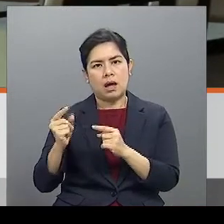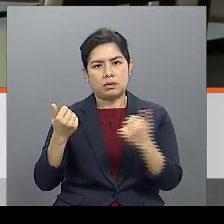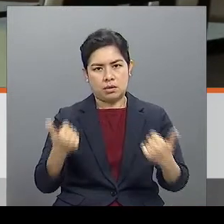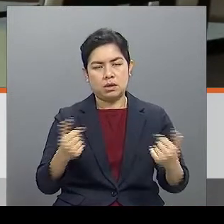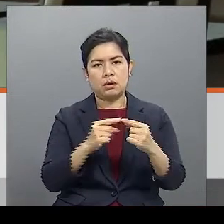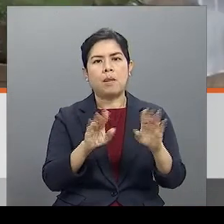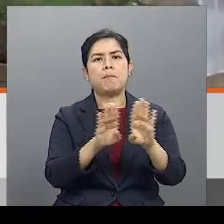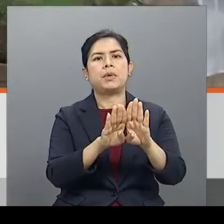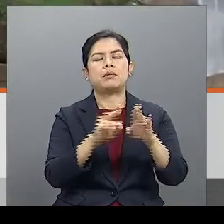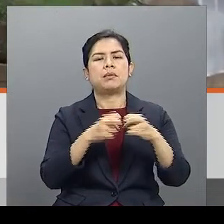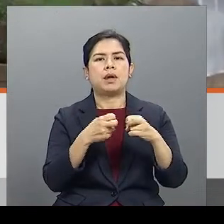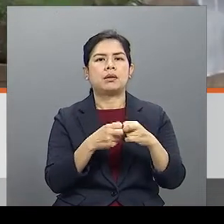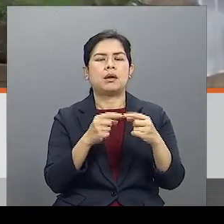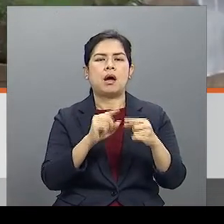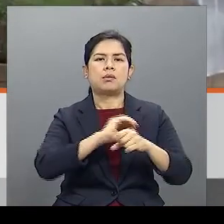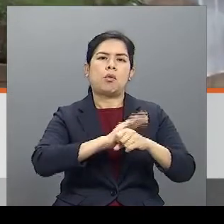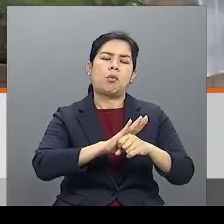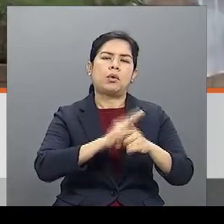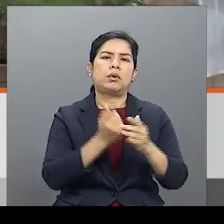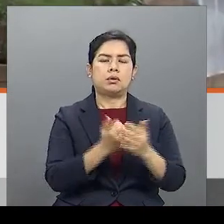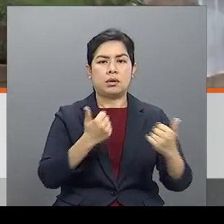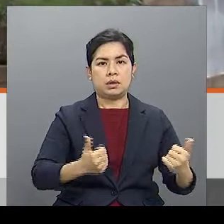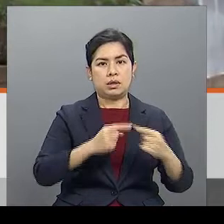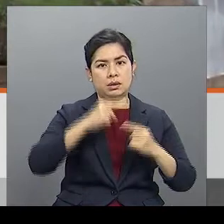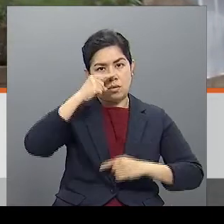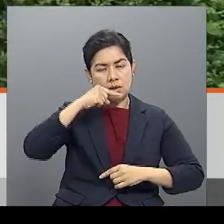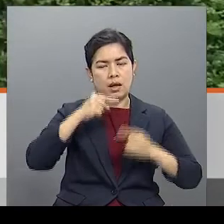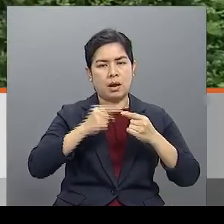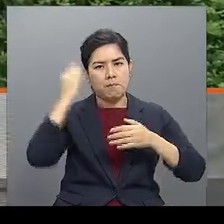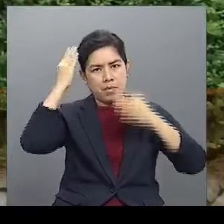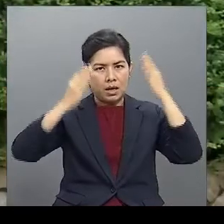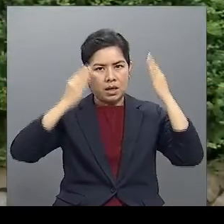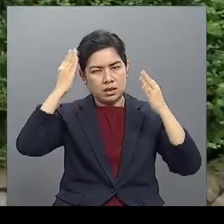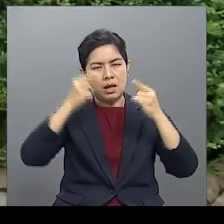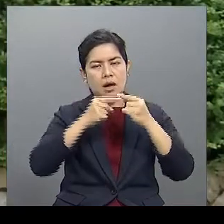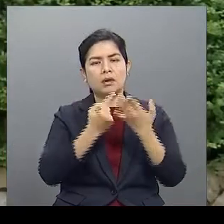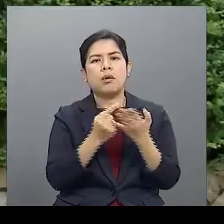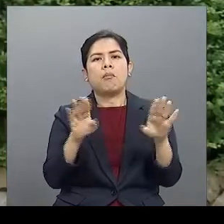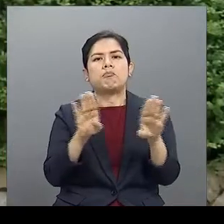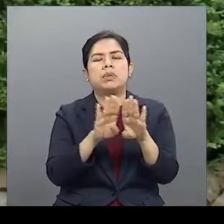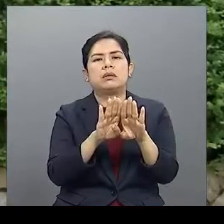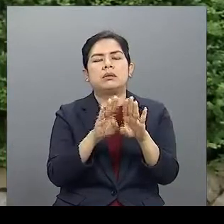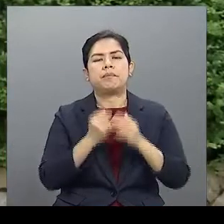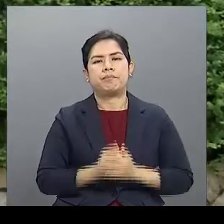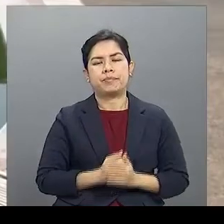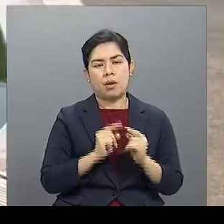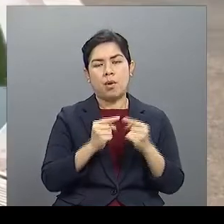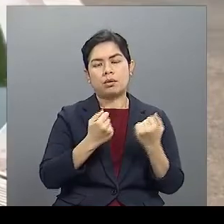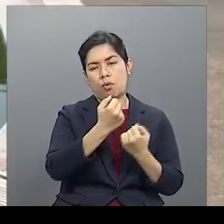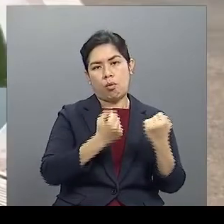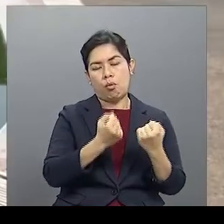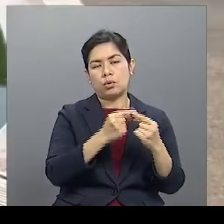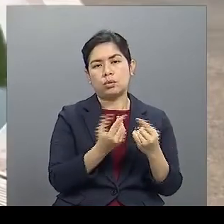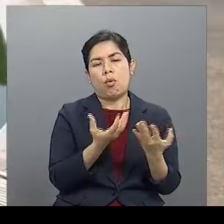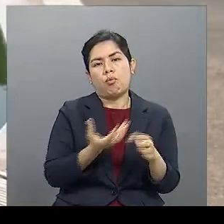-19 ทำให้ชายแดนไทยและมาเลเซียต้องปิดไม่มีการเดินทางเข้าออกเว้นแต่รถบรรทุกสินค้า าทำให้นักท่องเที่ยวชาวมาเลเ